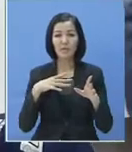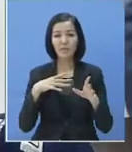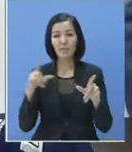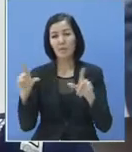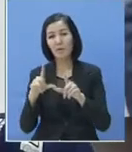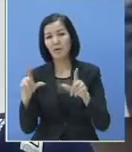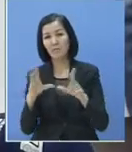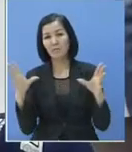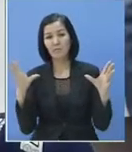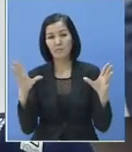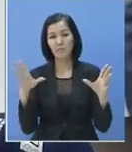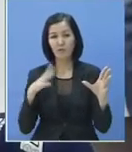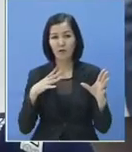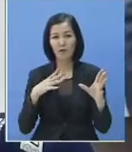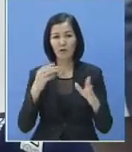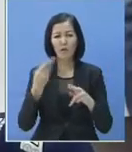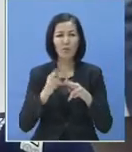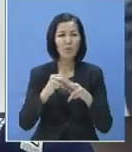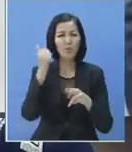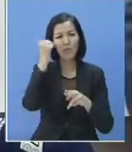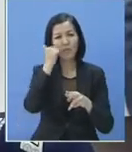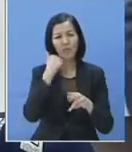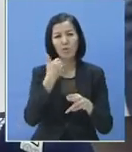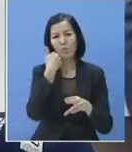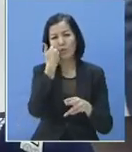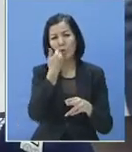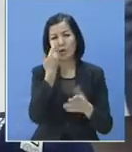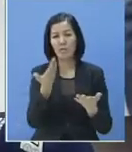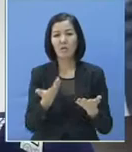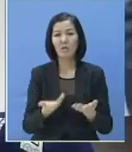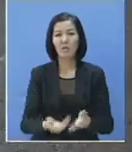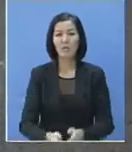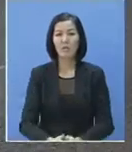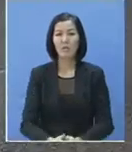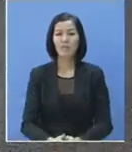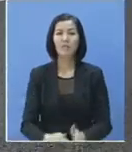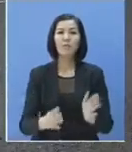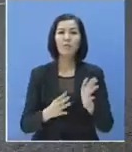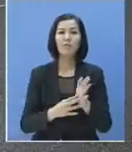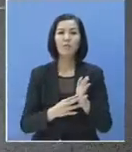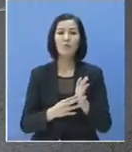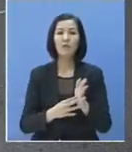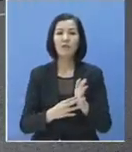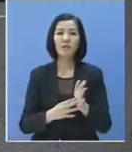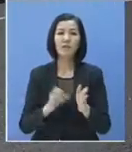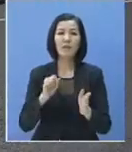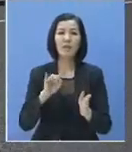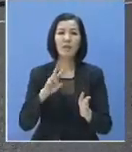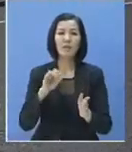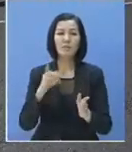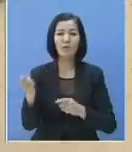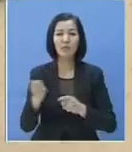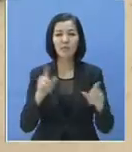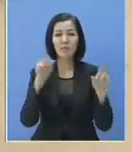соны қосып не қылған. Өте ескі анау, тіпті ұят анау, акимат деп айтуға ұят. 9 жолдың торабындағы Айнабұлақта әкімдік ғимараты